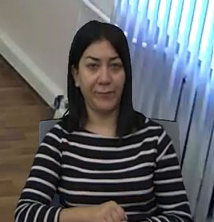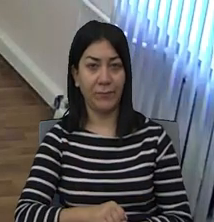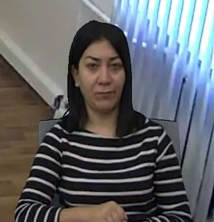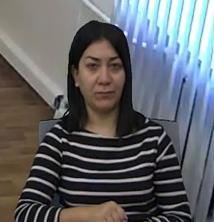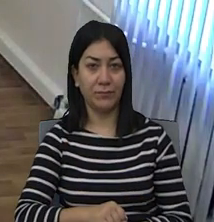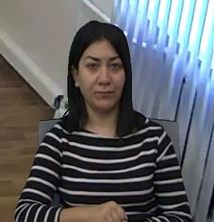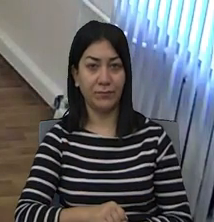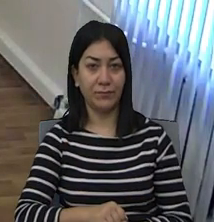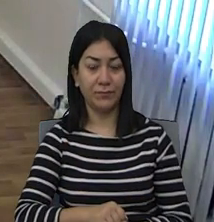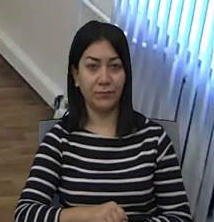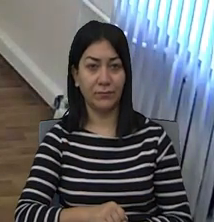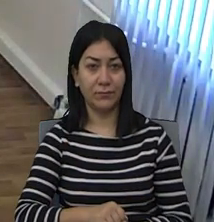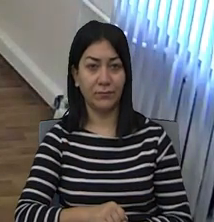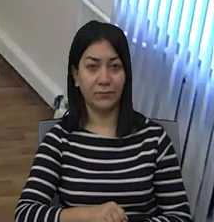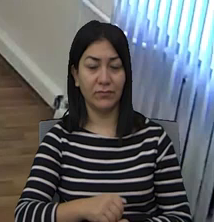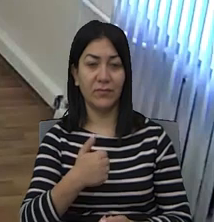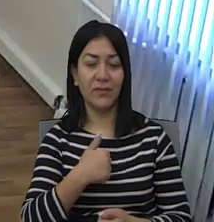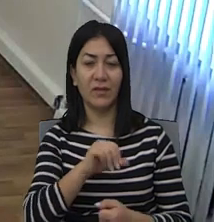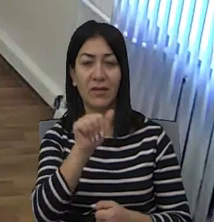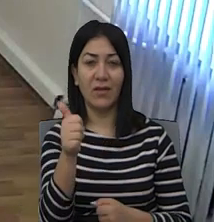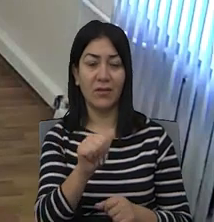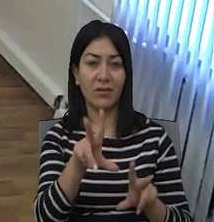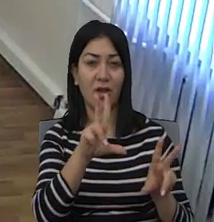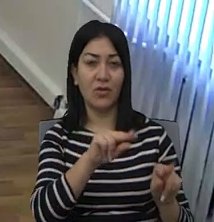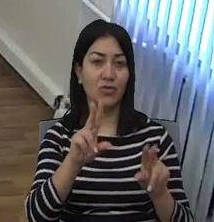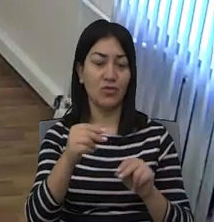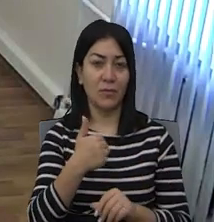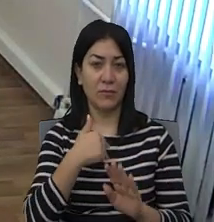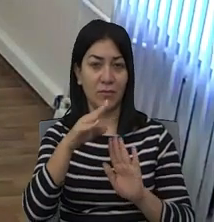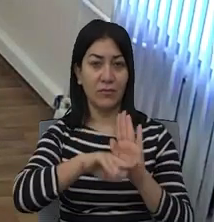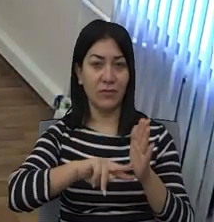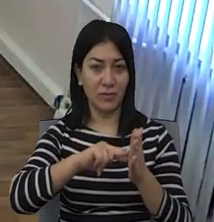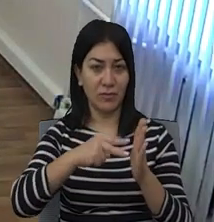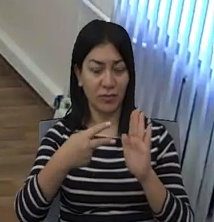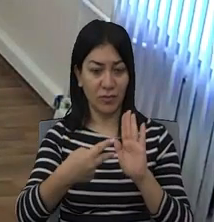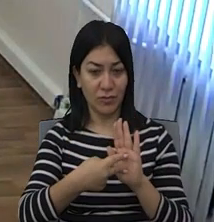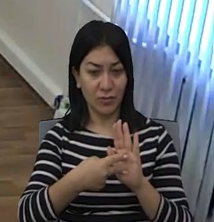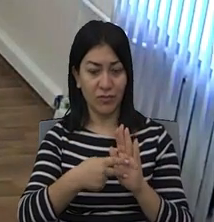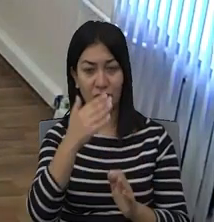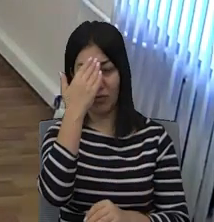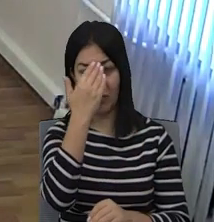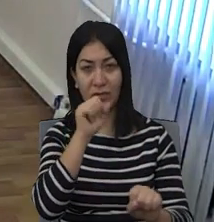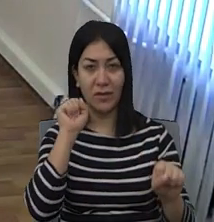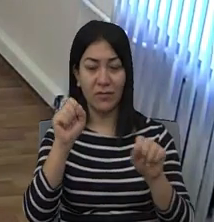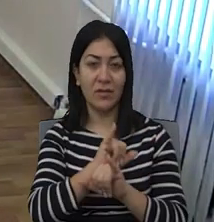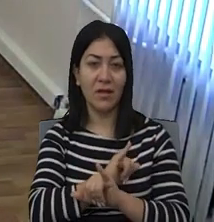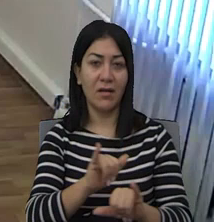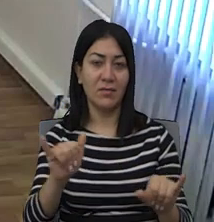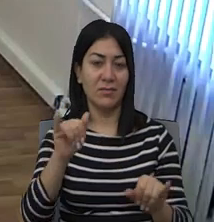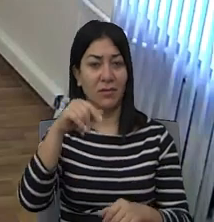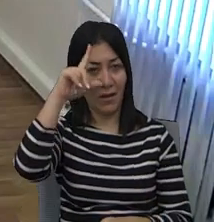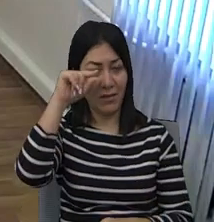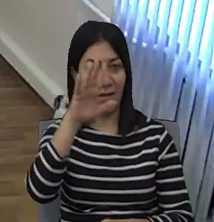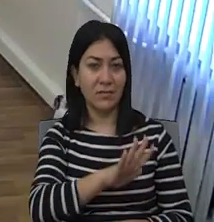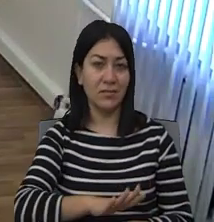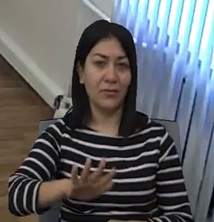wish this project every success and look forward to witnessing the positive impacts for democracy in Armenia. Մաղթում եմ այս